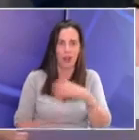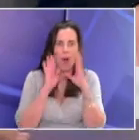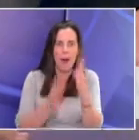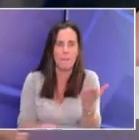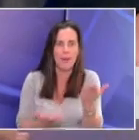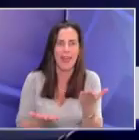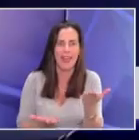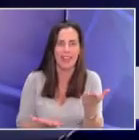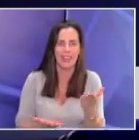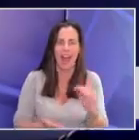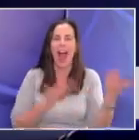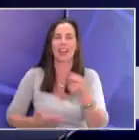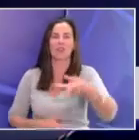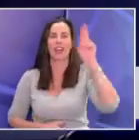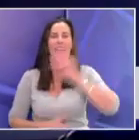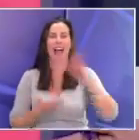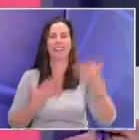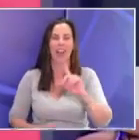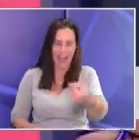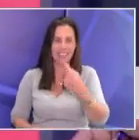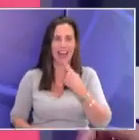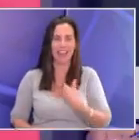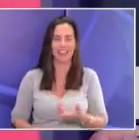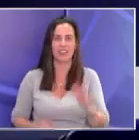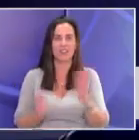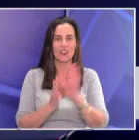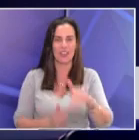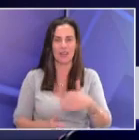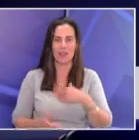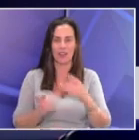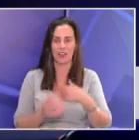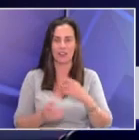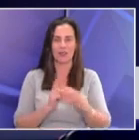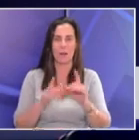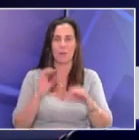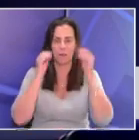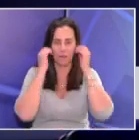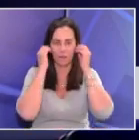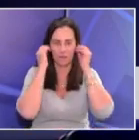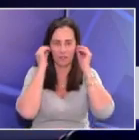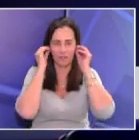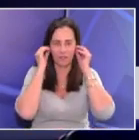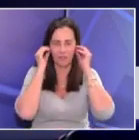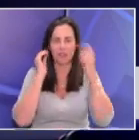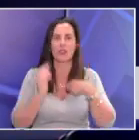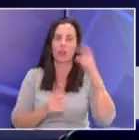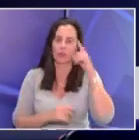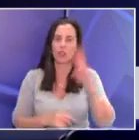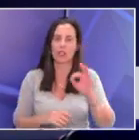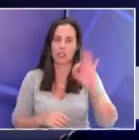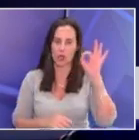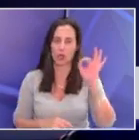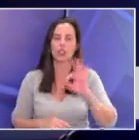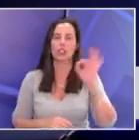שאומרים את זה. אל תזמינו אותה יותר. את צריכה להאמר. הם ביקשו ממני גם כשפרשמתי את הבחירות עם הילרי קלינטון. אני חושבת שיש